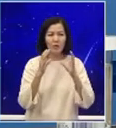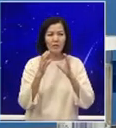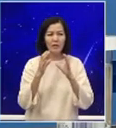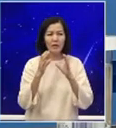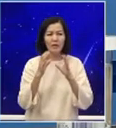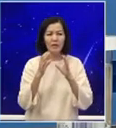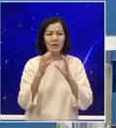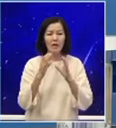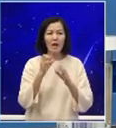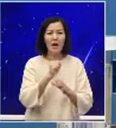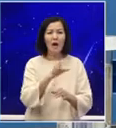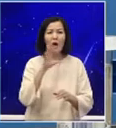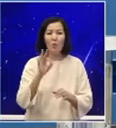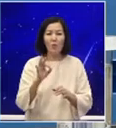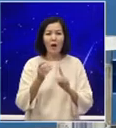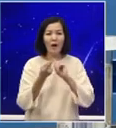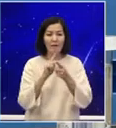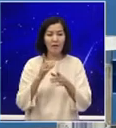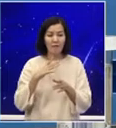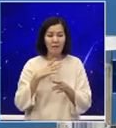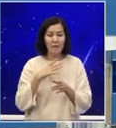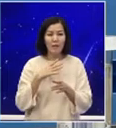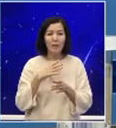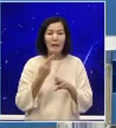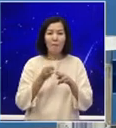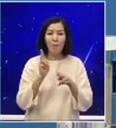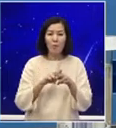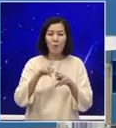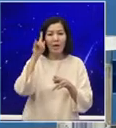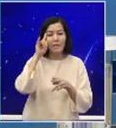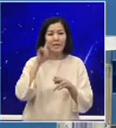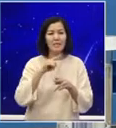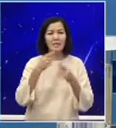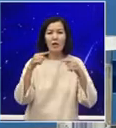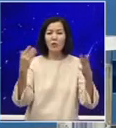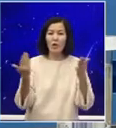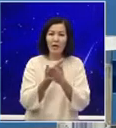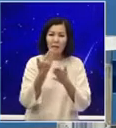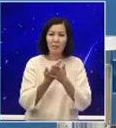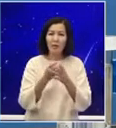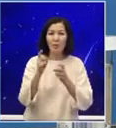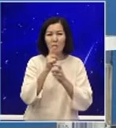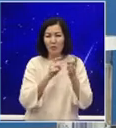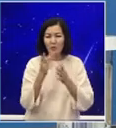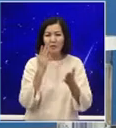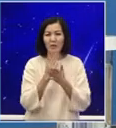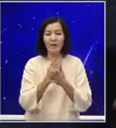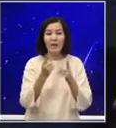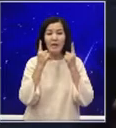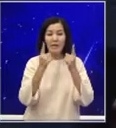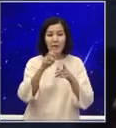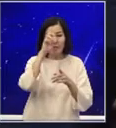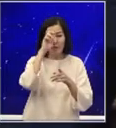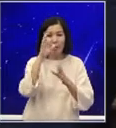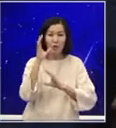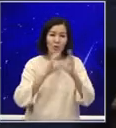емес акционерлік қоғамға айналды. Бұл ел ішінде әртүрлі әңгіме туғызуда. Сондай-ақ ірі мемлекеттік жоғары